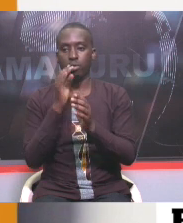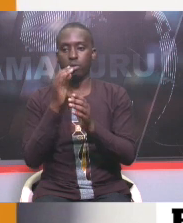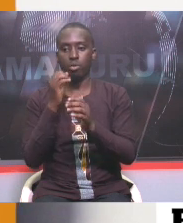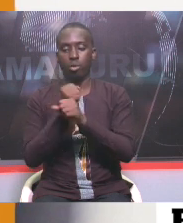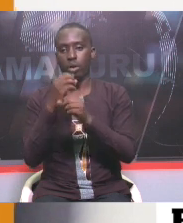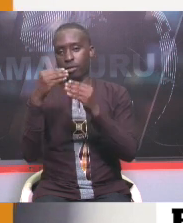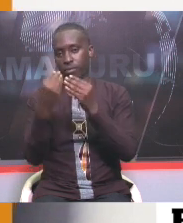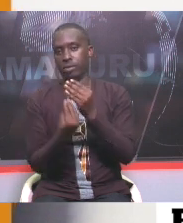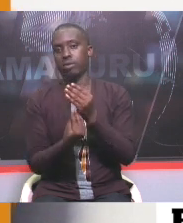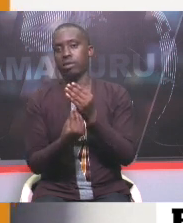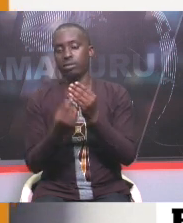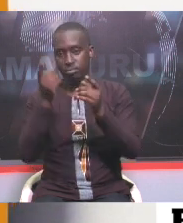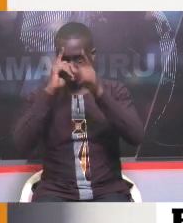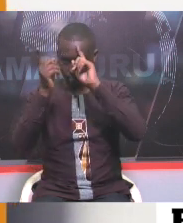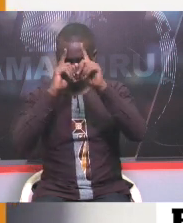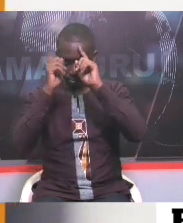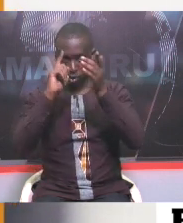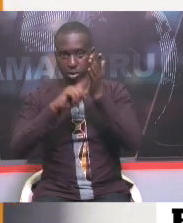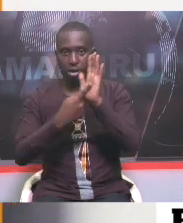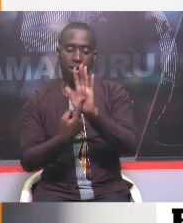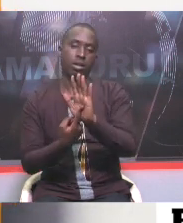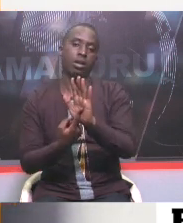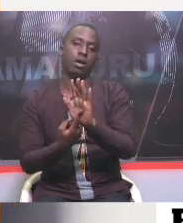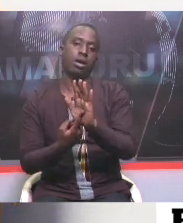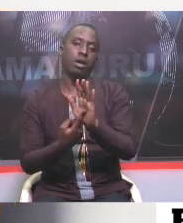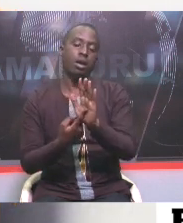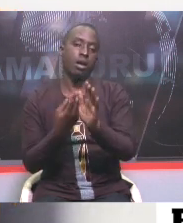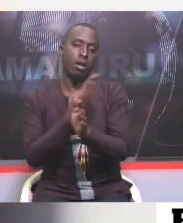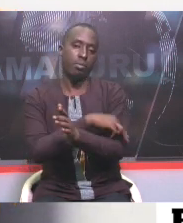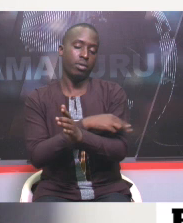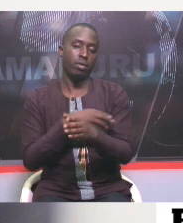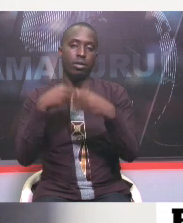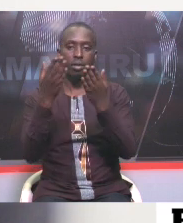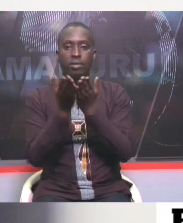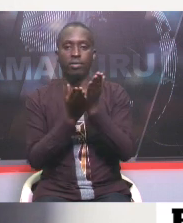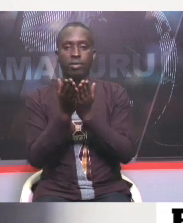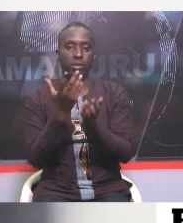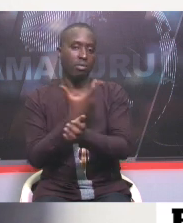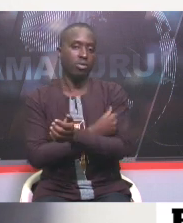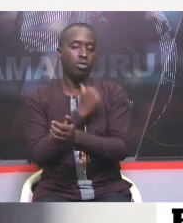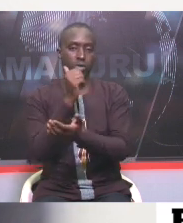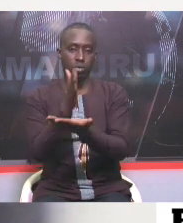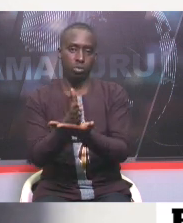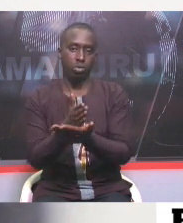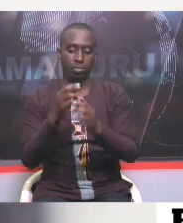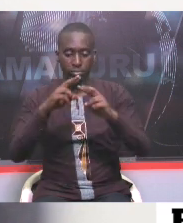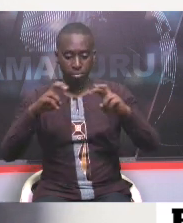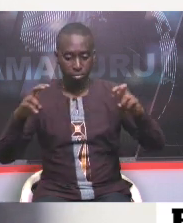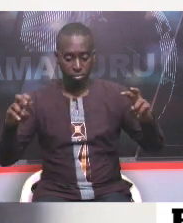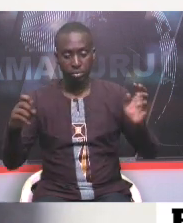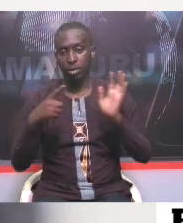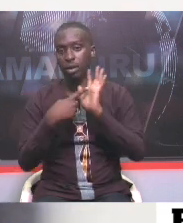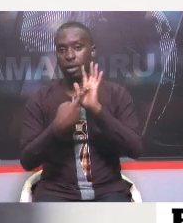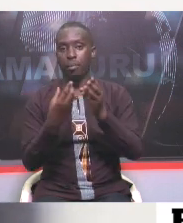inyemezabwishyu arizo fakturi zigaragaza ko ibitaro byatanze serivisi z'ubuvuzi kandi atari ukuri. Iperereza rikaba rigaragaza